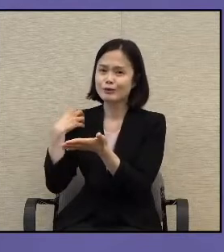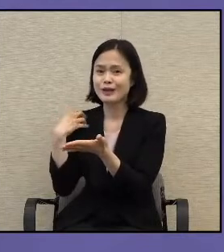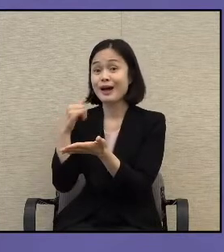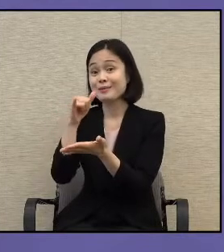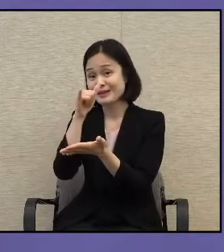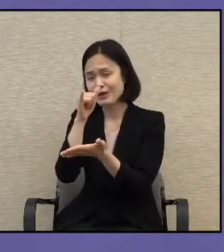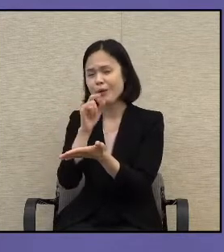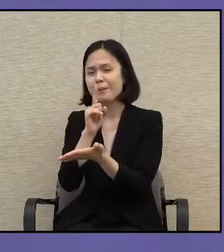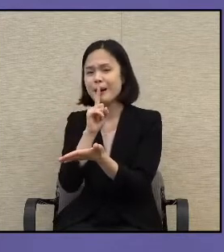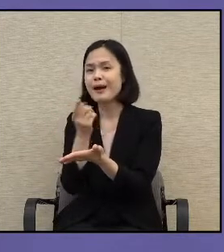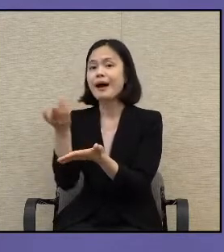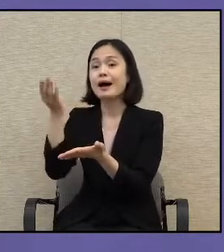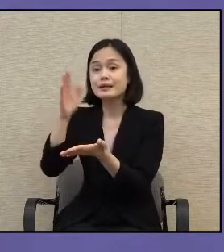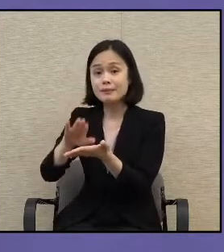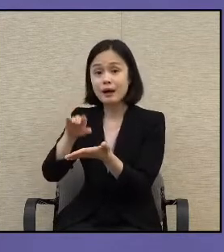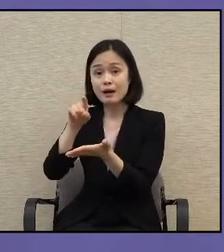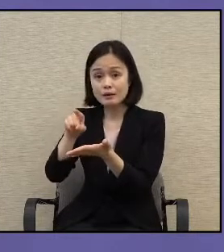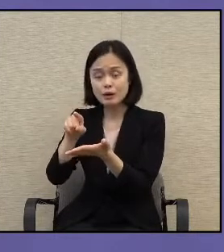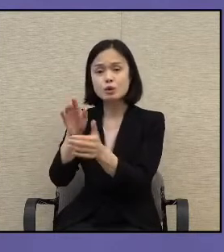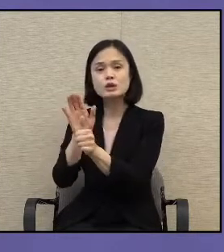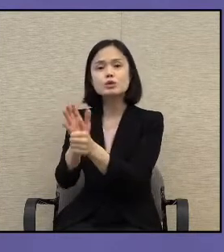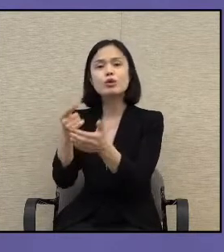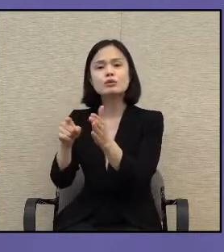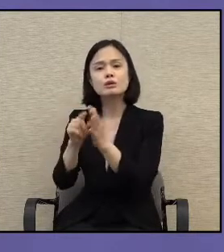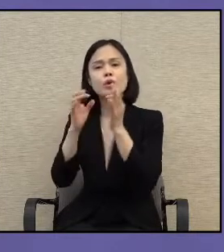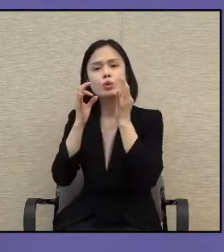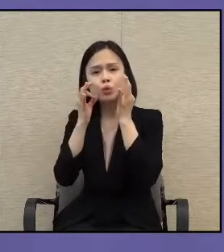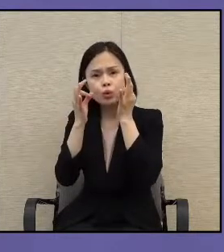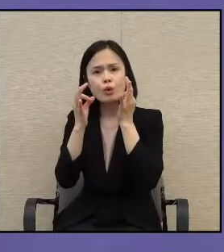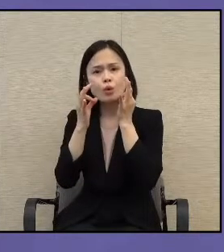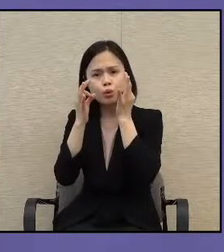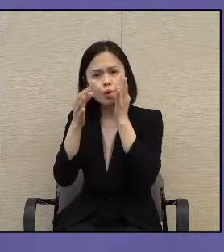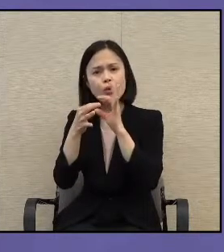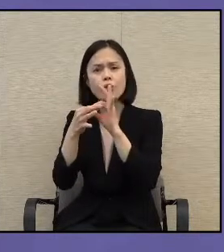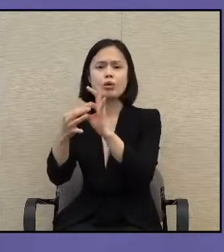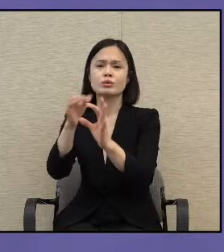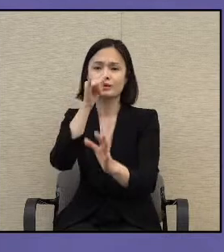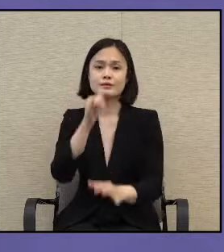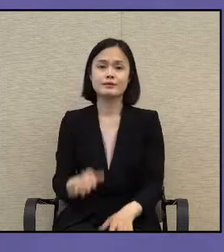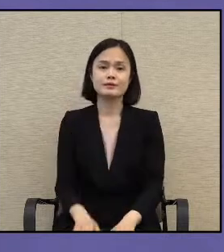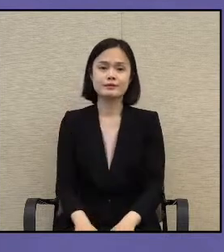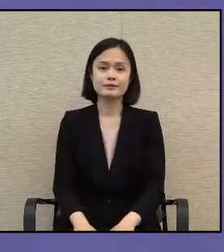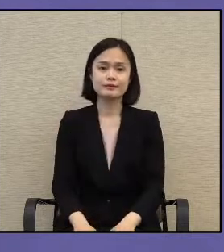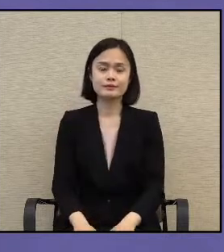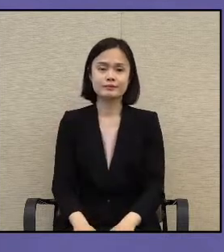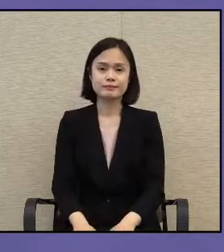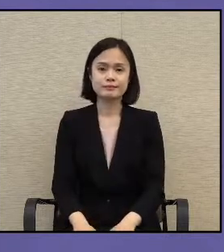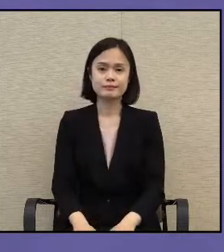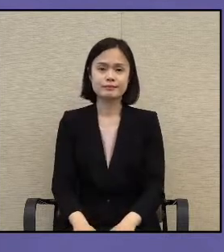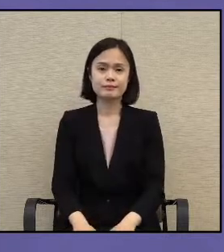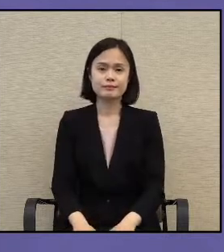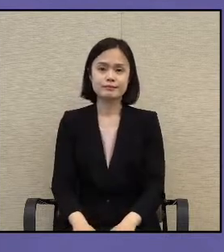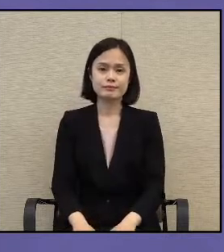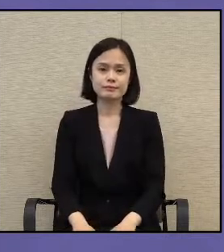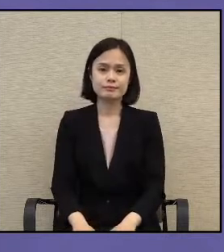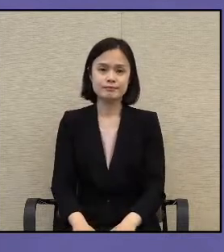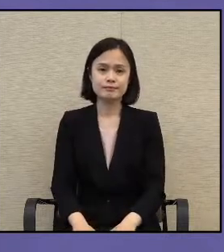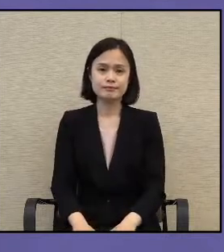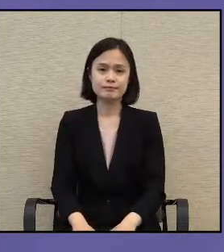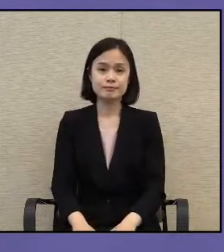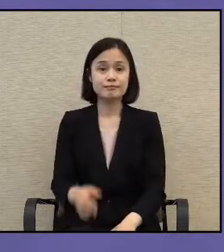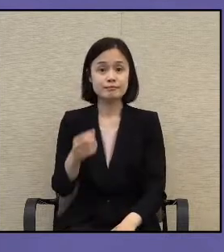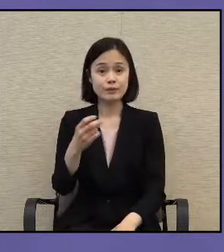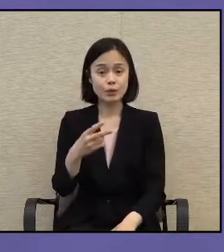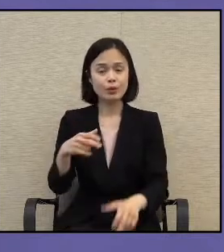이어가고 있구나라고 하는 것들을 볼 수가 있고, 이런 흐름들은 또한 이제 한편에서는 더 어떤 공고한 장애에 대한